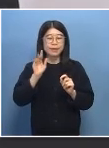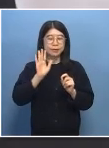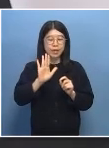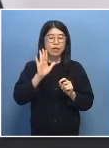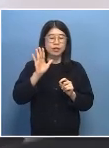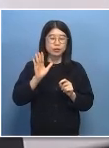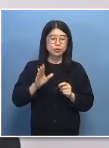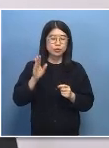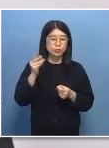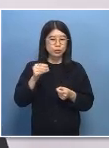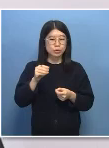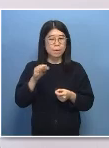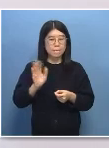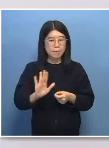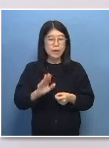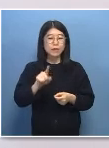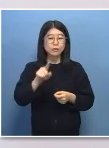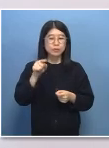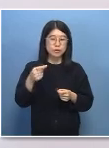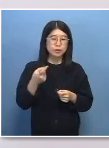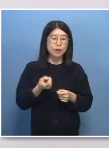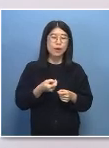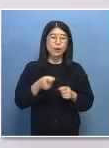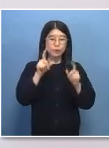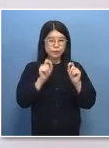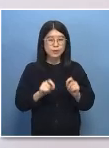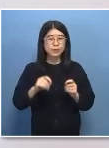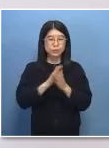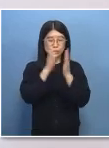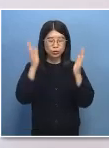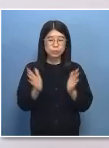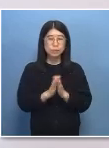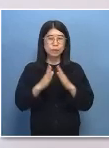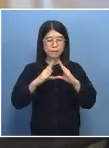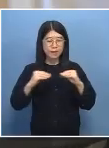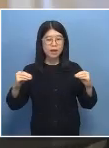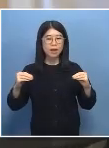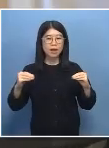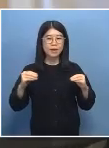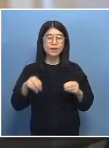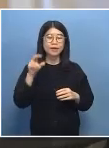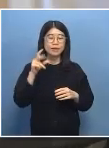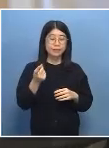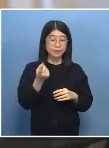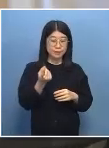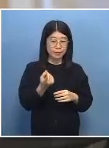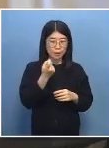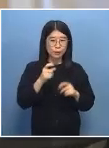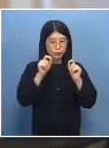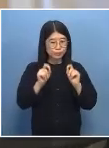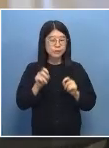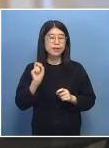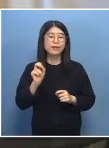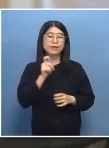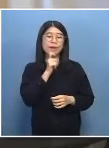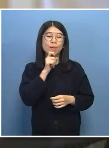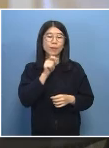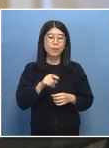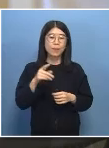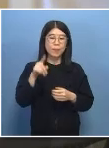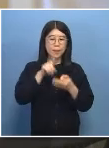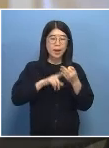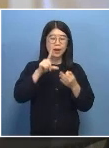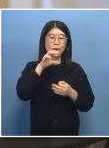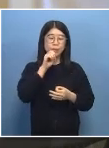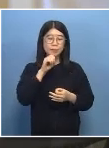係唔係話絕對係將個誘因係全部係即係化解晒，仍然個誘因仲喺度。 劉志峰認為